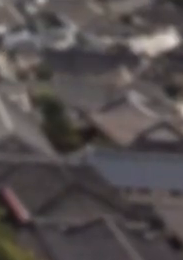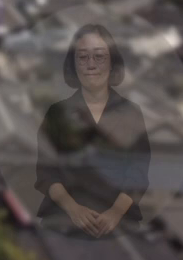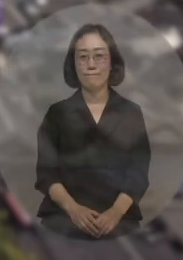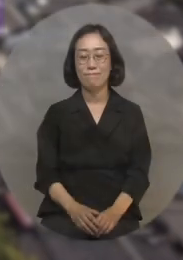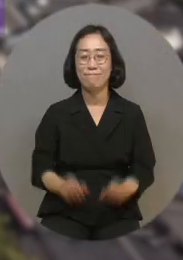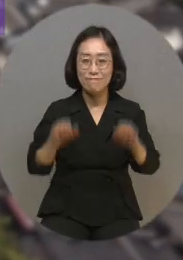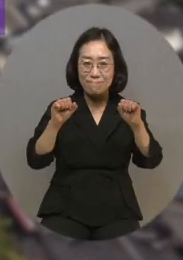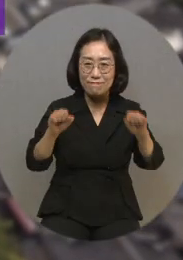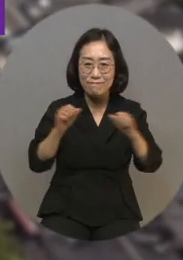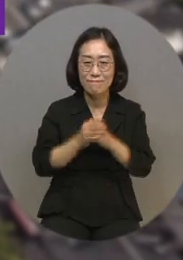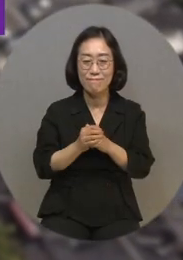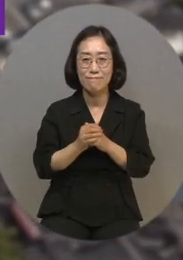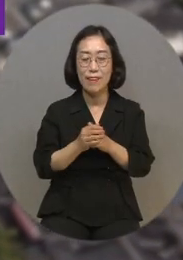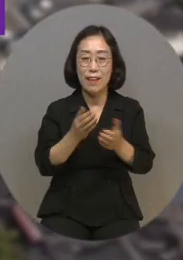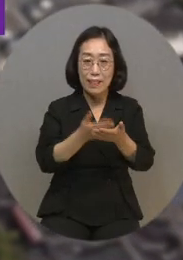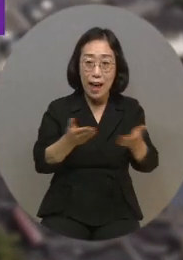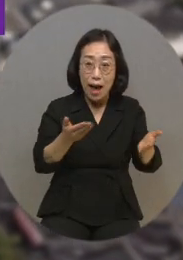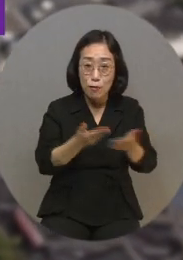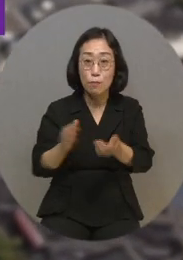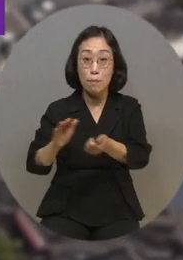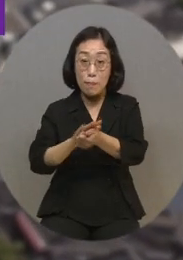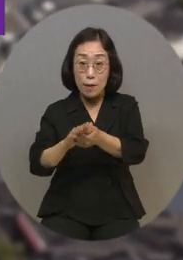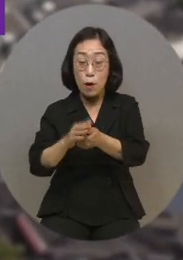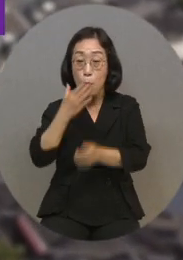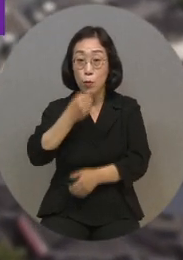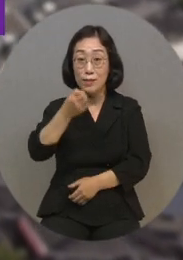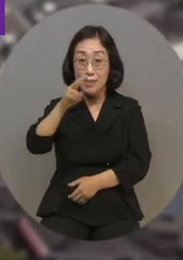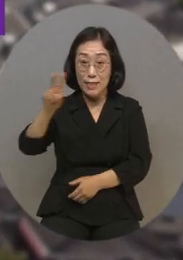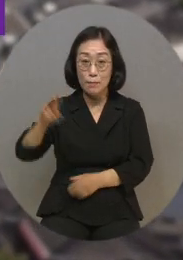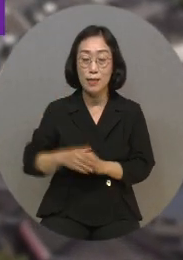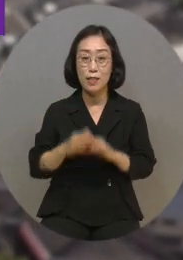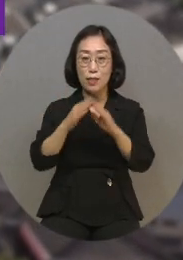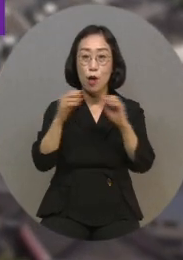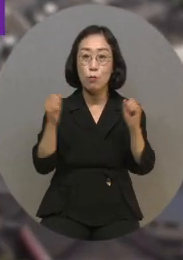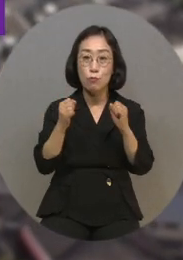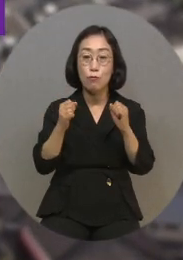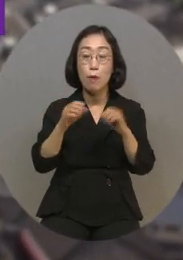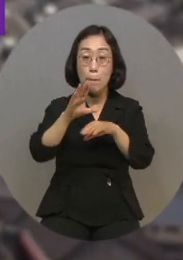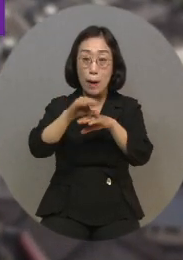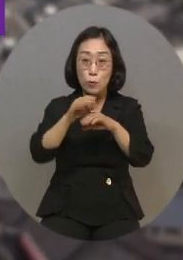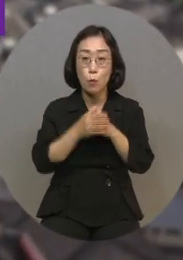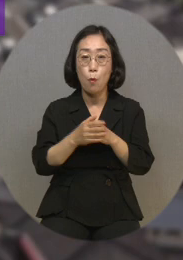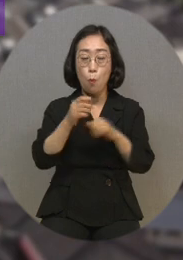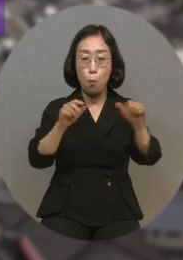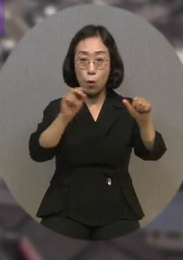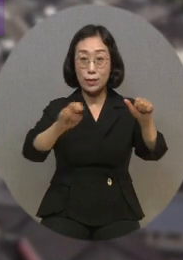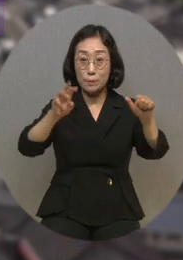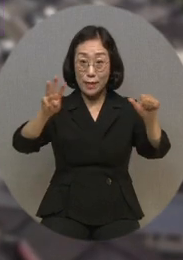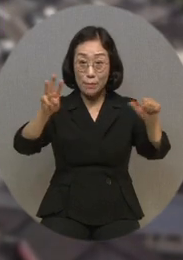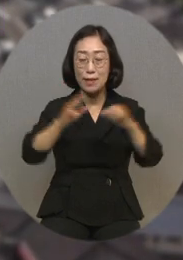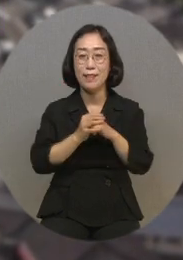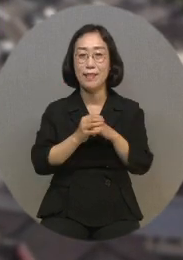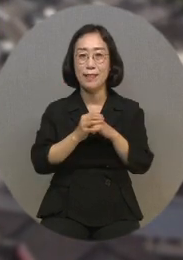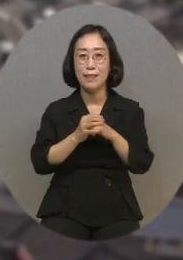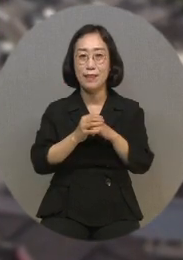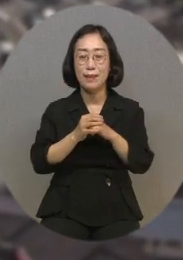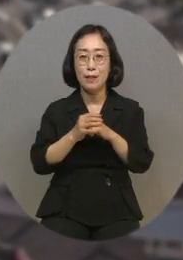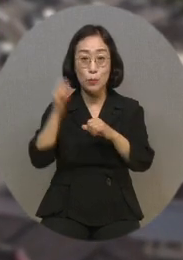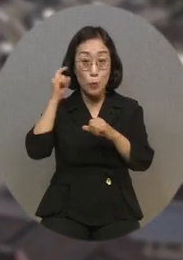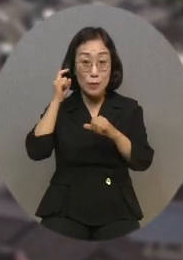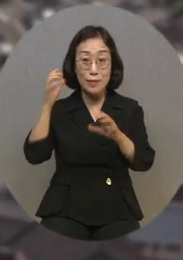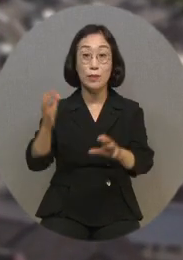여러분 안녕하십니까 나눔과 배려를 실천하는 복지 tv 전목 방송이 5월 23일 목요일에 보내드리는 이슈